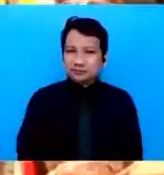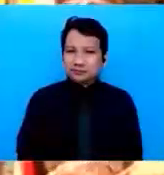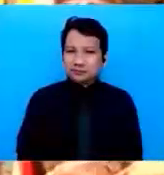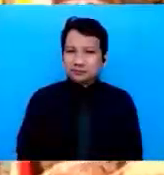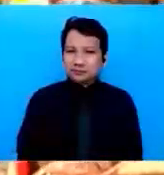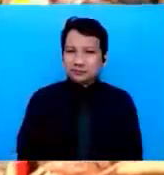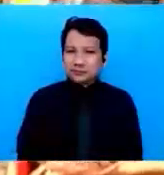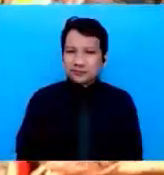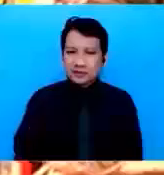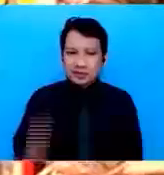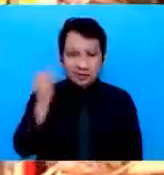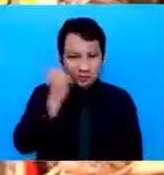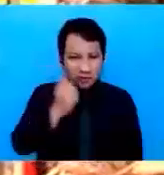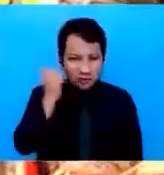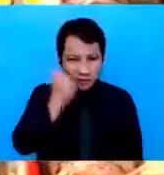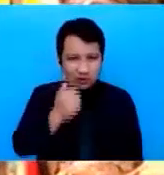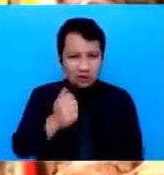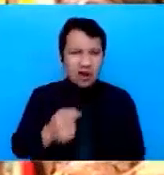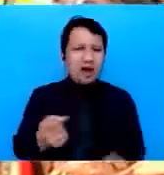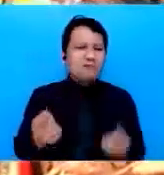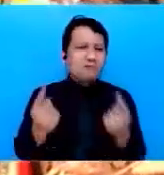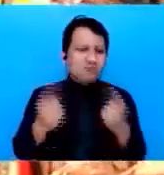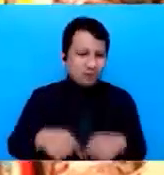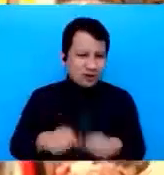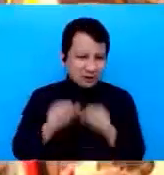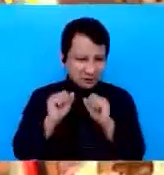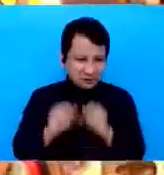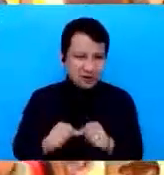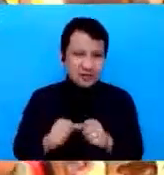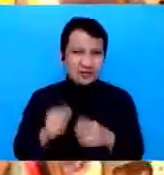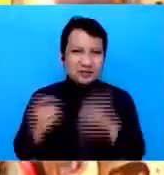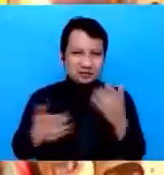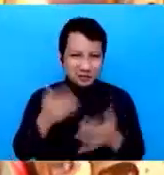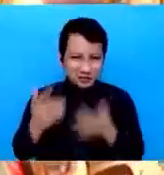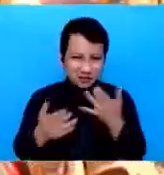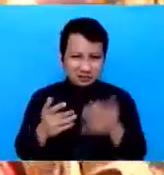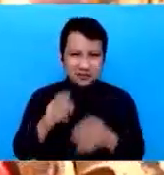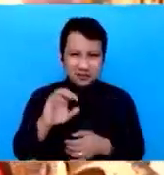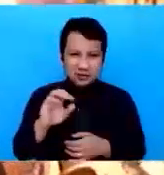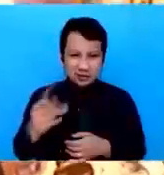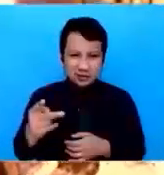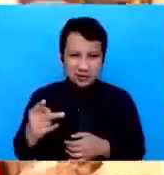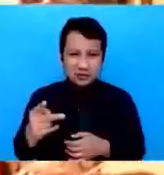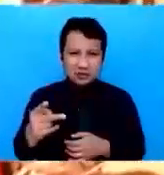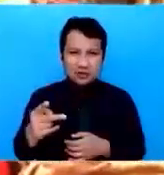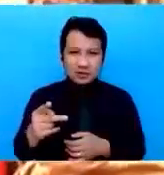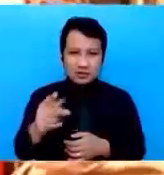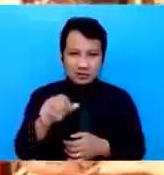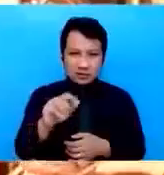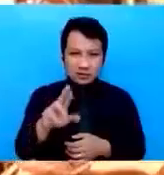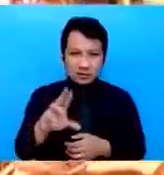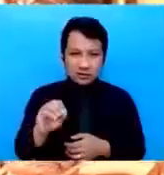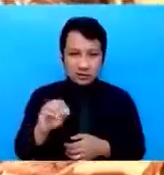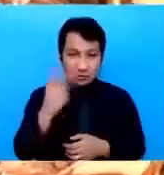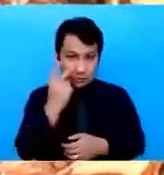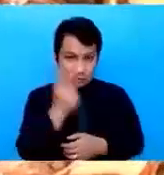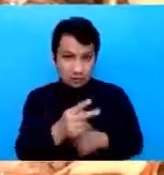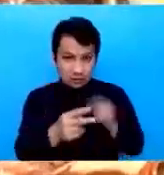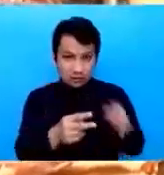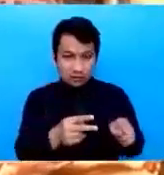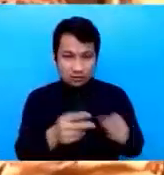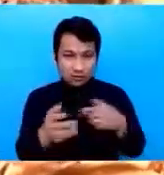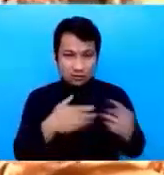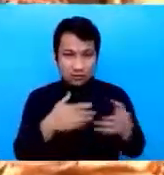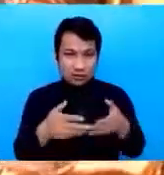Cheryl, araw-araw na ko pwedeng ma-enjoy yung magical fun dito sa Enchanted Kingdom sa Santa Rosa, Laguna. At kitang-kita nyo naman ha, kahit